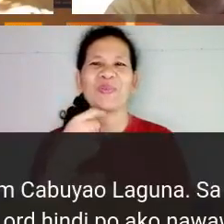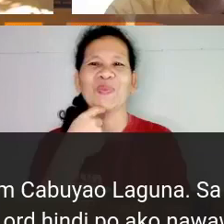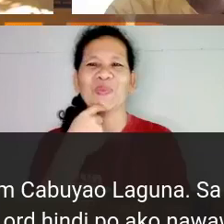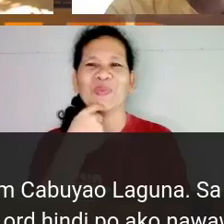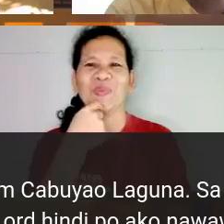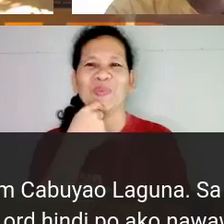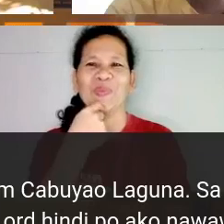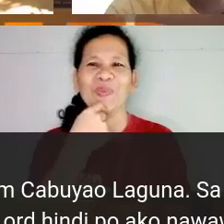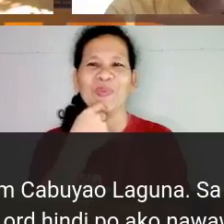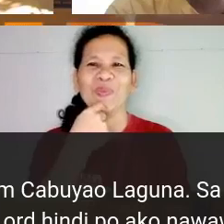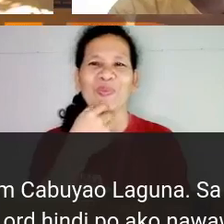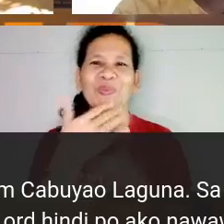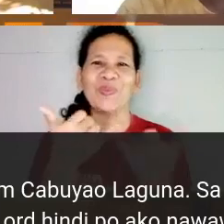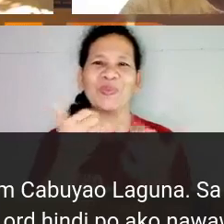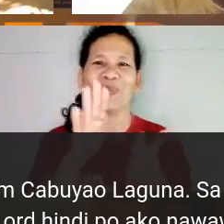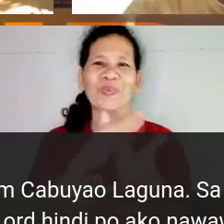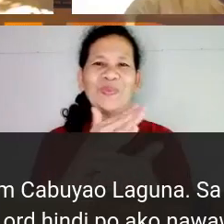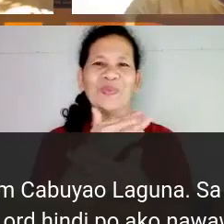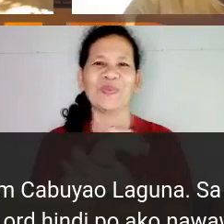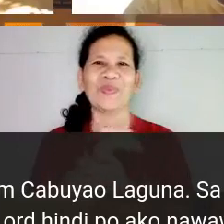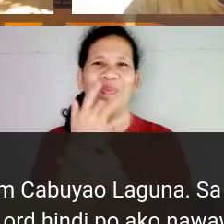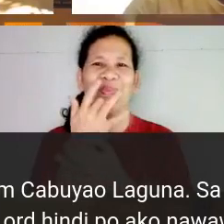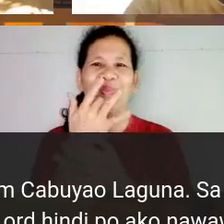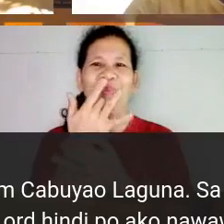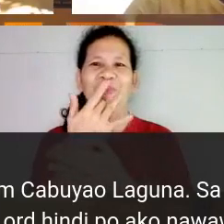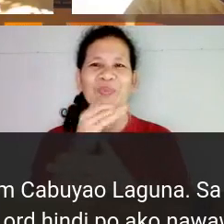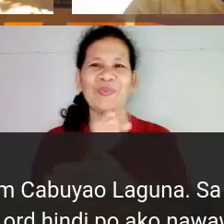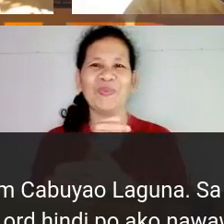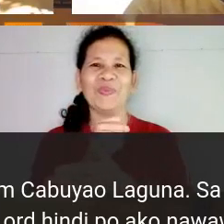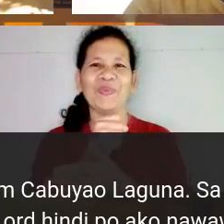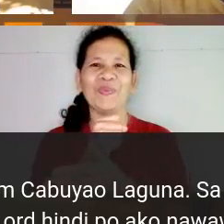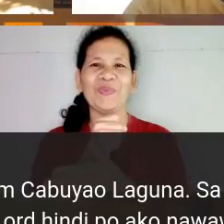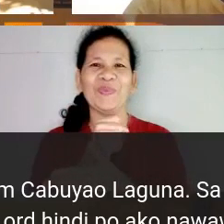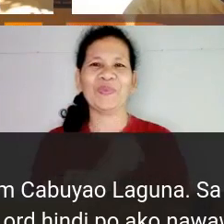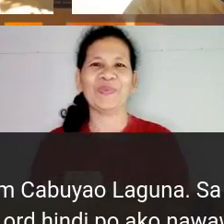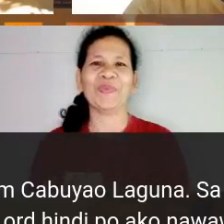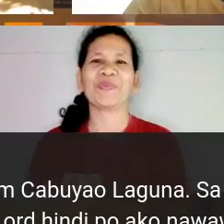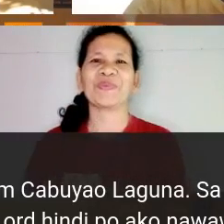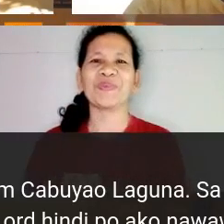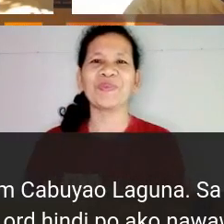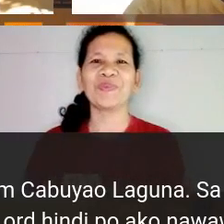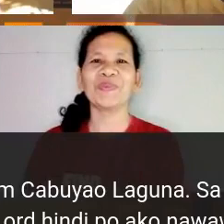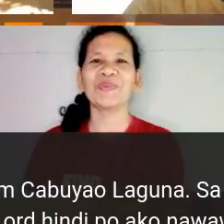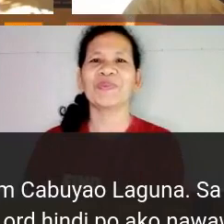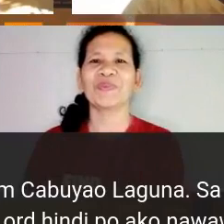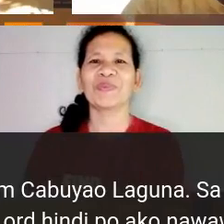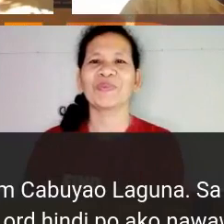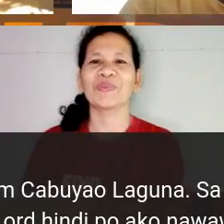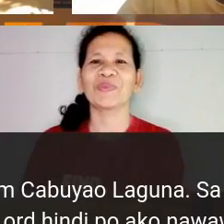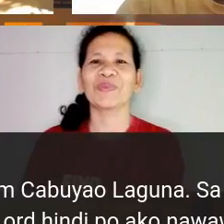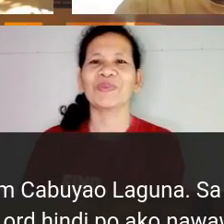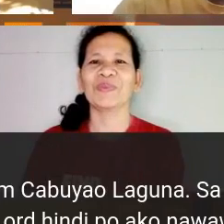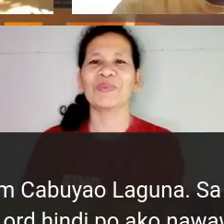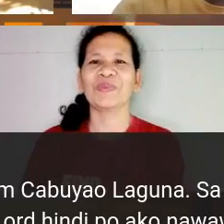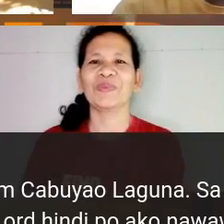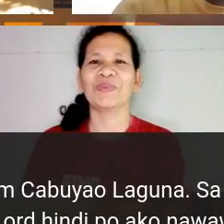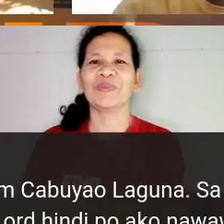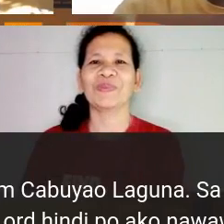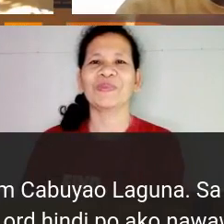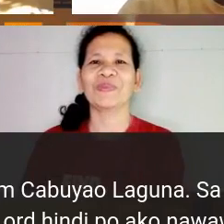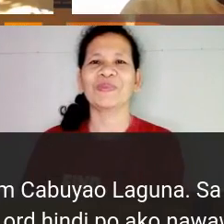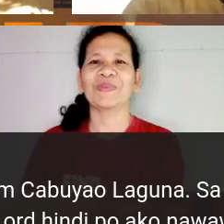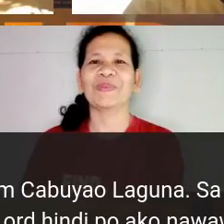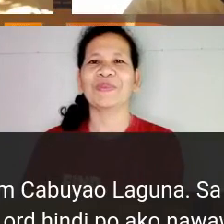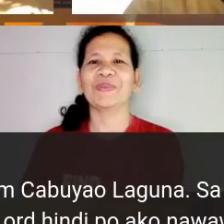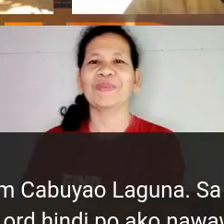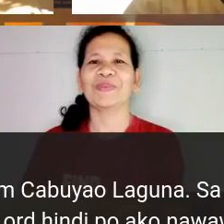niyan. Brother Joseph, pasuyo itong kay Sister Daling Ugat. Maganda itong kanyang ano, naputol nga lang sa bandang huli. And good morning